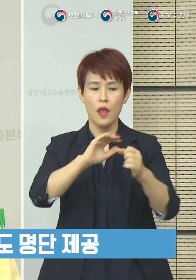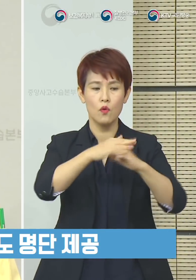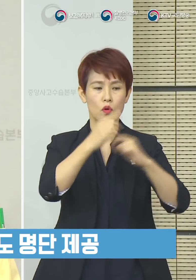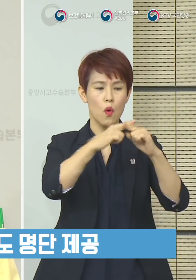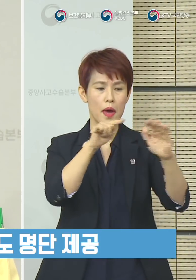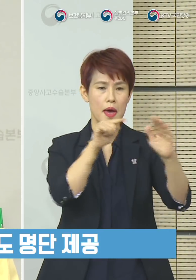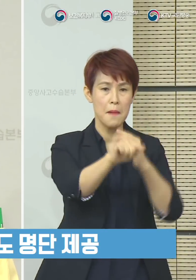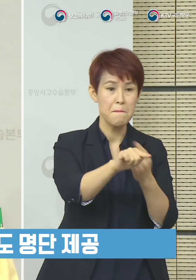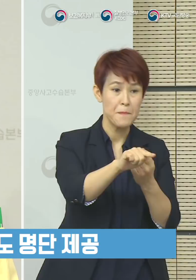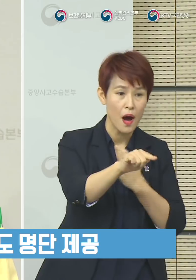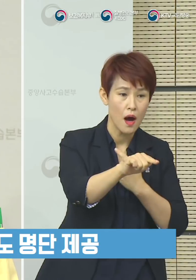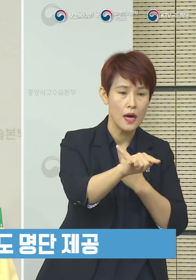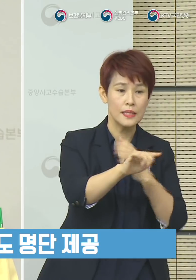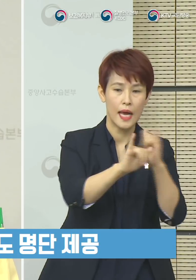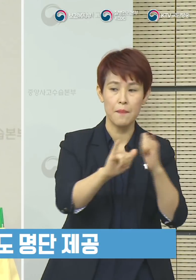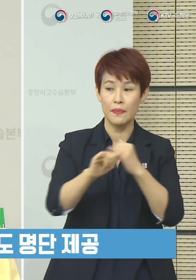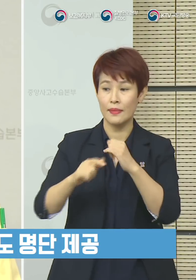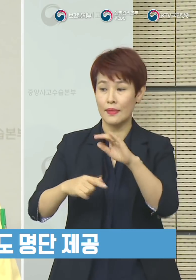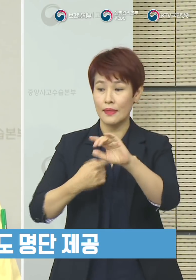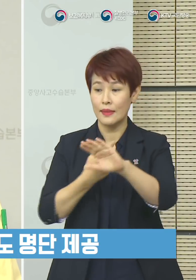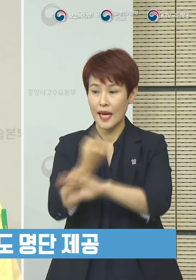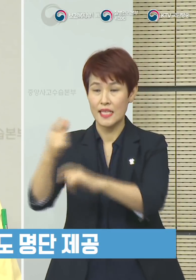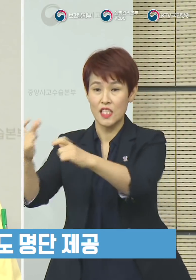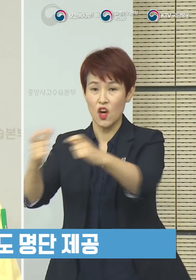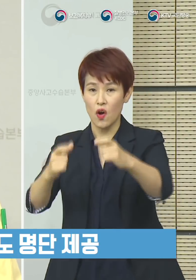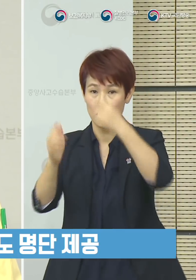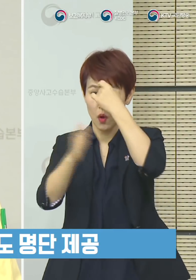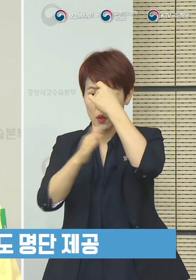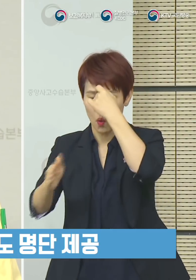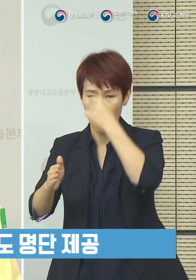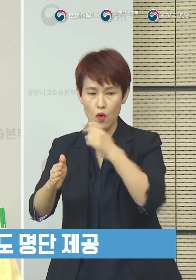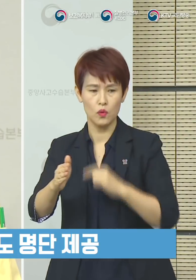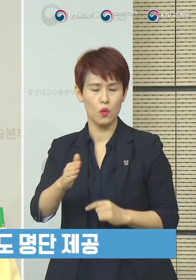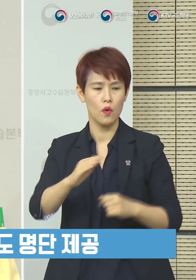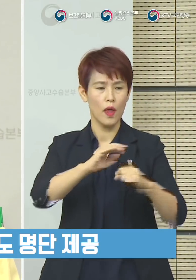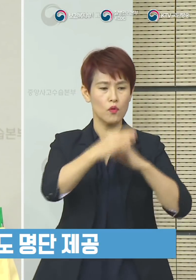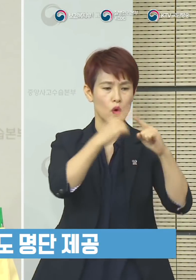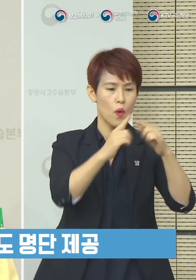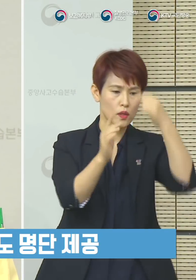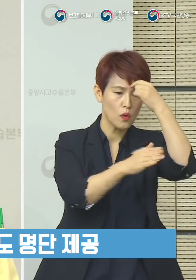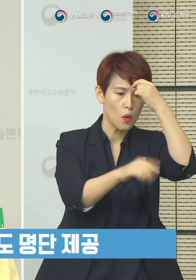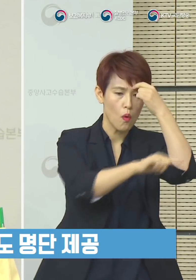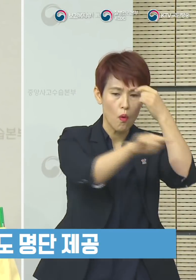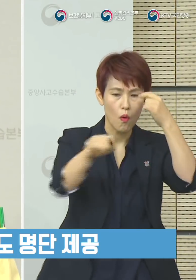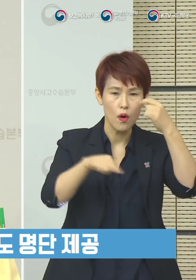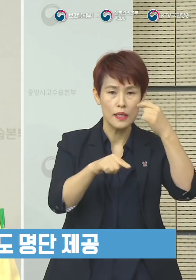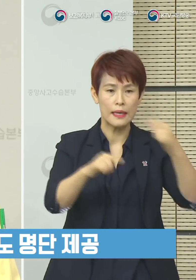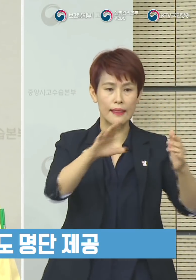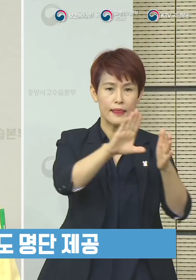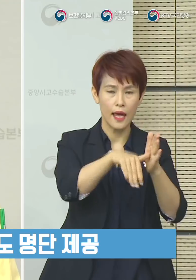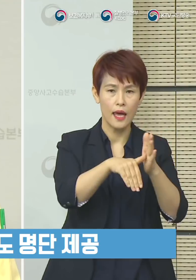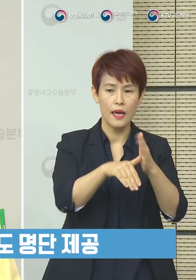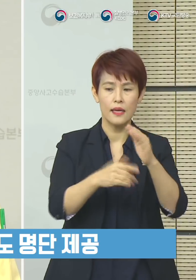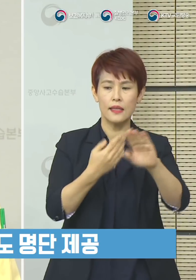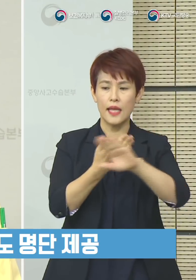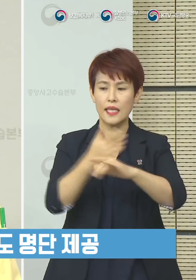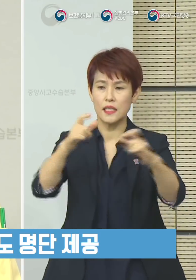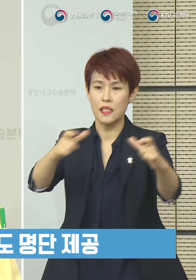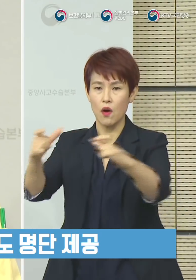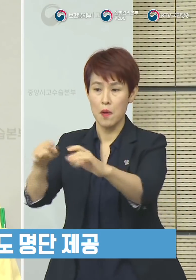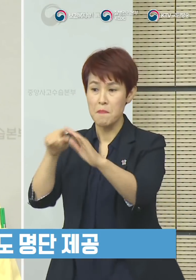적이 있는 타 지역의 신도, 대구교회 신도 중 같은 기간 중에 타 지역을